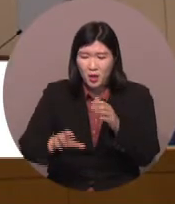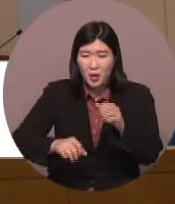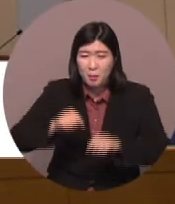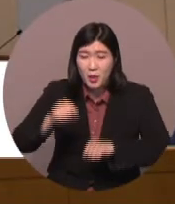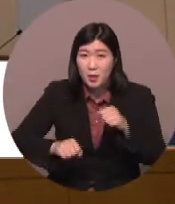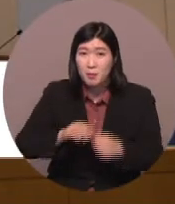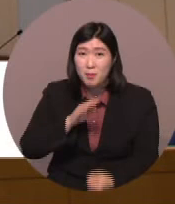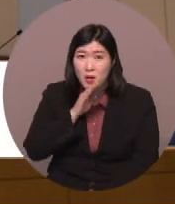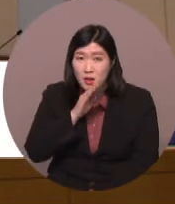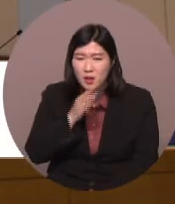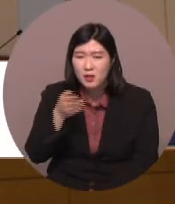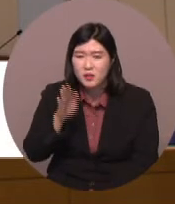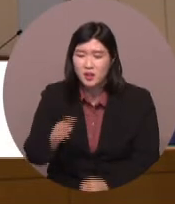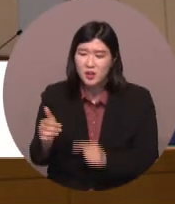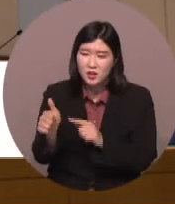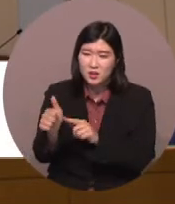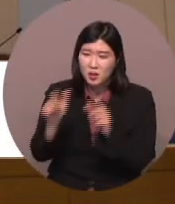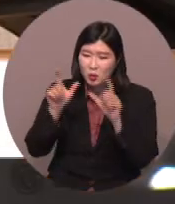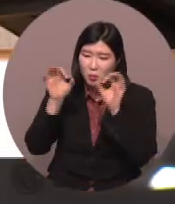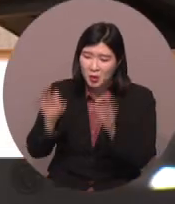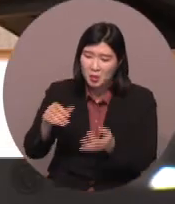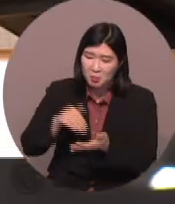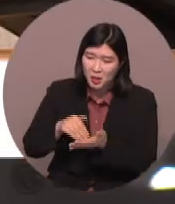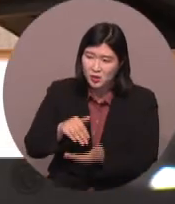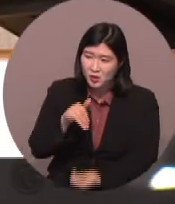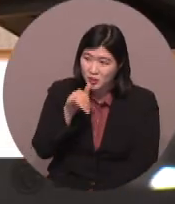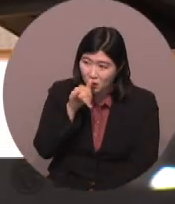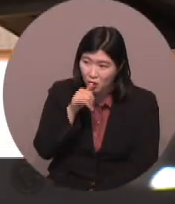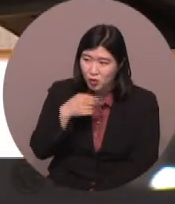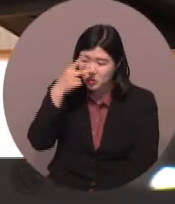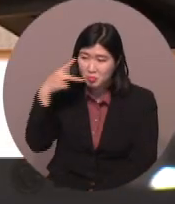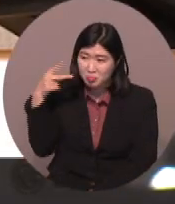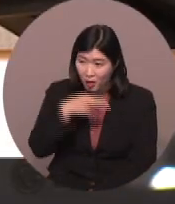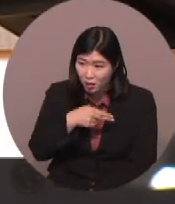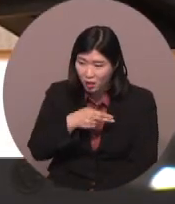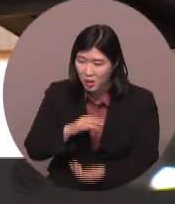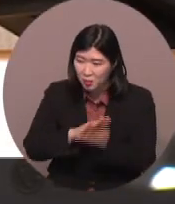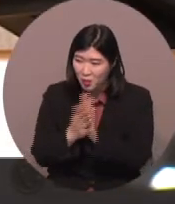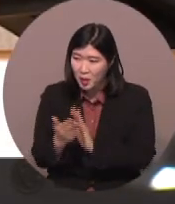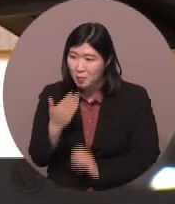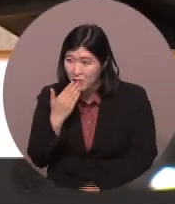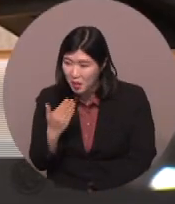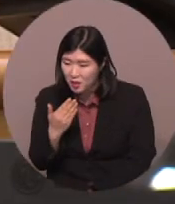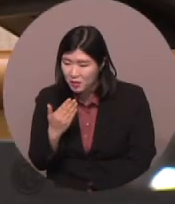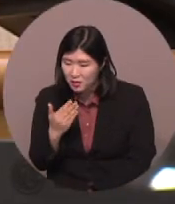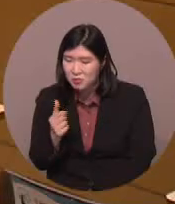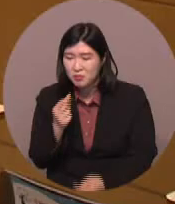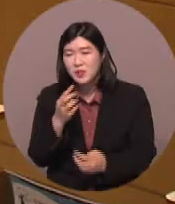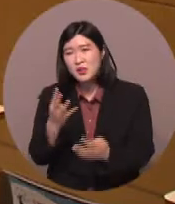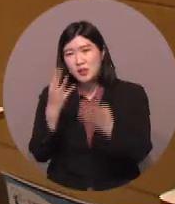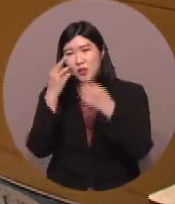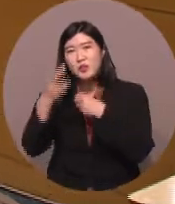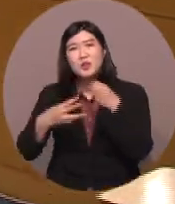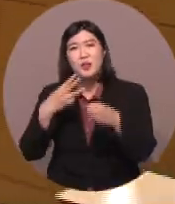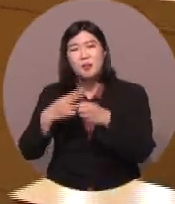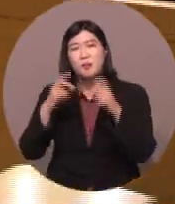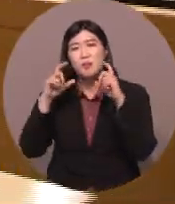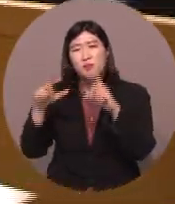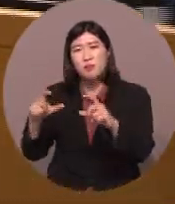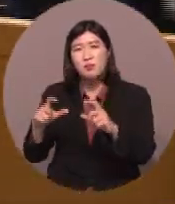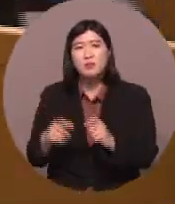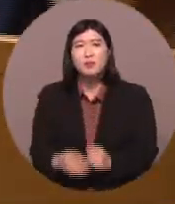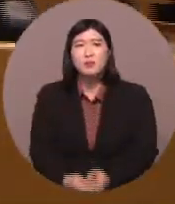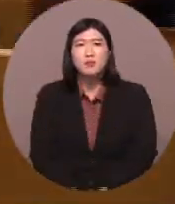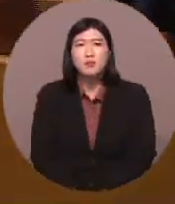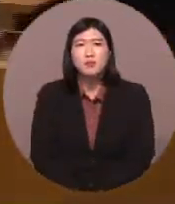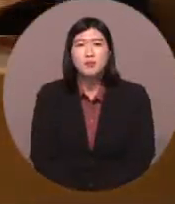벌이 마땅하지만 피고인이 반성하는 태도와 술을 끊고 새로운 사람이 될 것을 다짐한 점을 양형에 고려했다 고